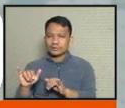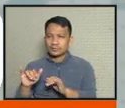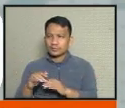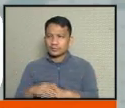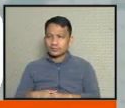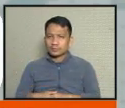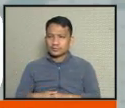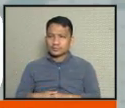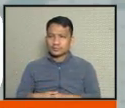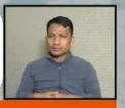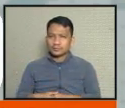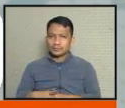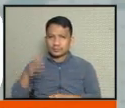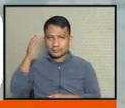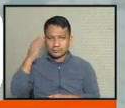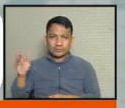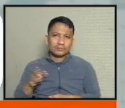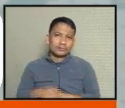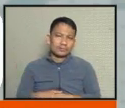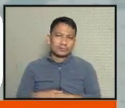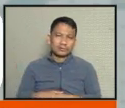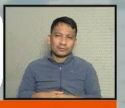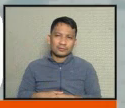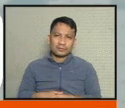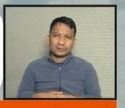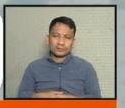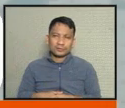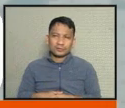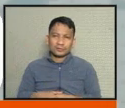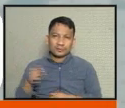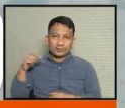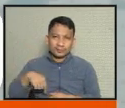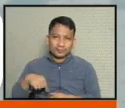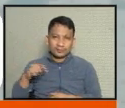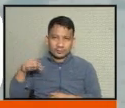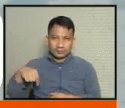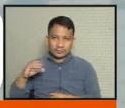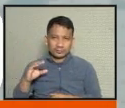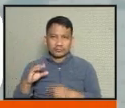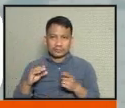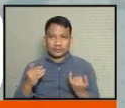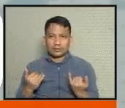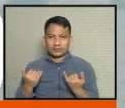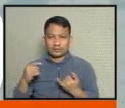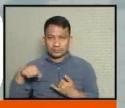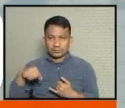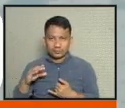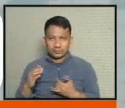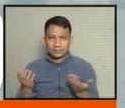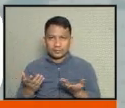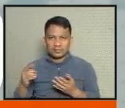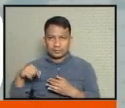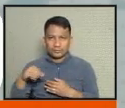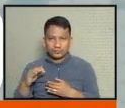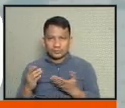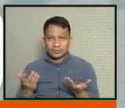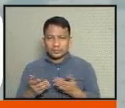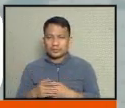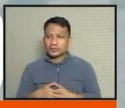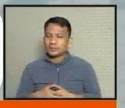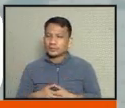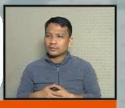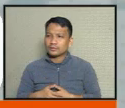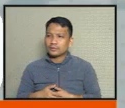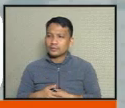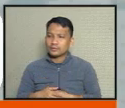Ewan ko saan yan, sir. Hindi ko alam eh. Ba ako, nandito ako sa Quezon City. Saan ka sa Quezon City?